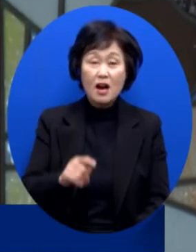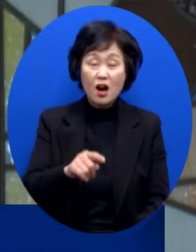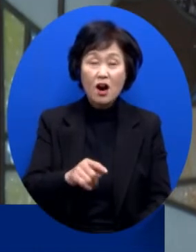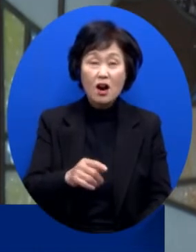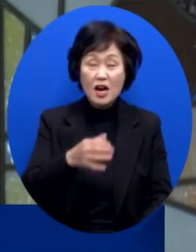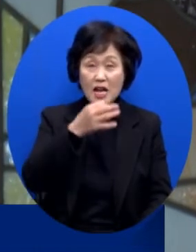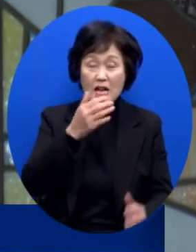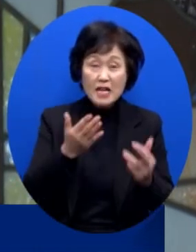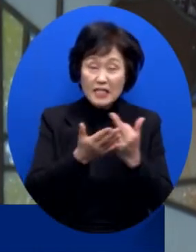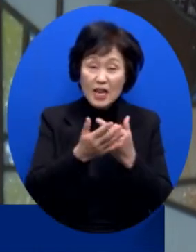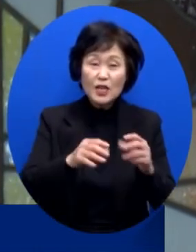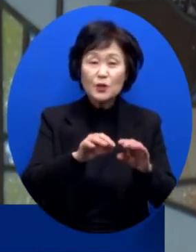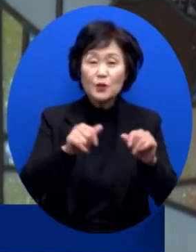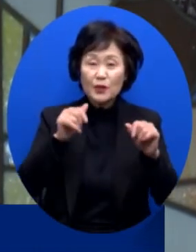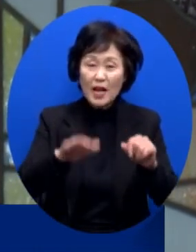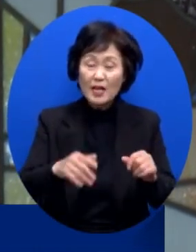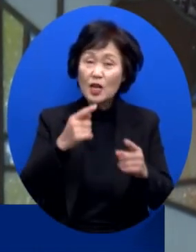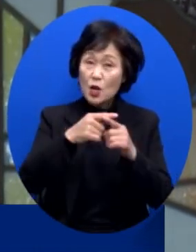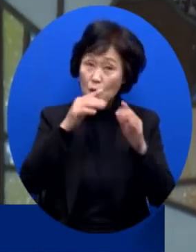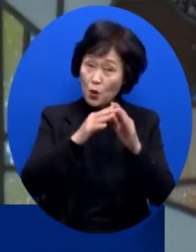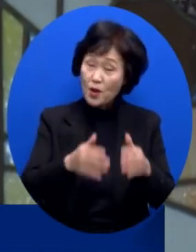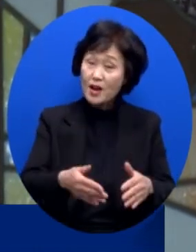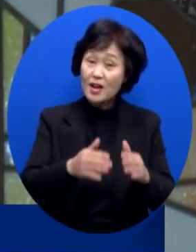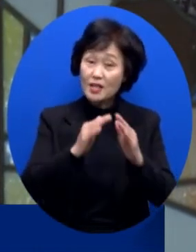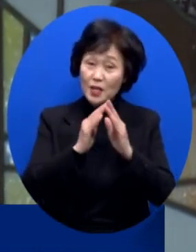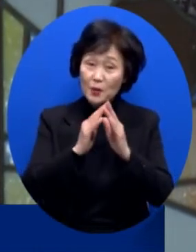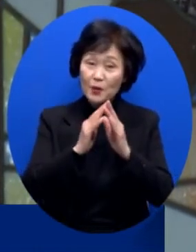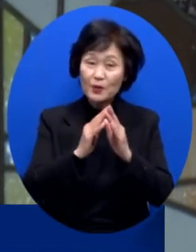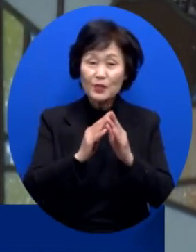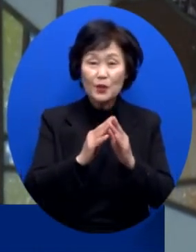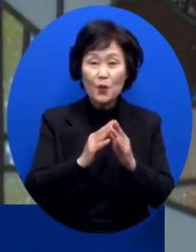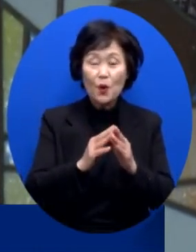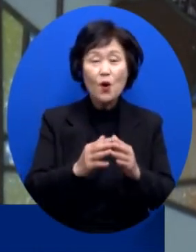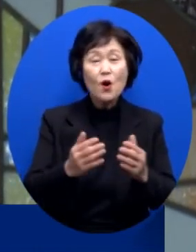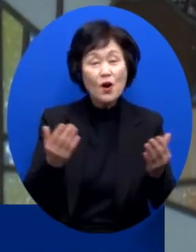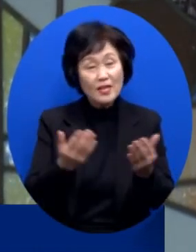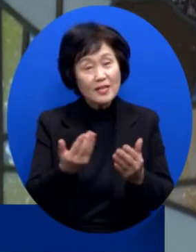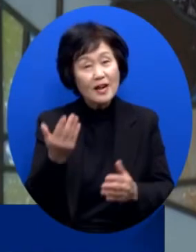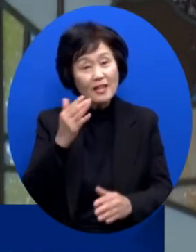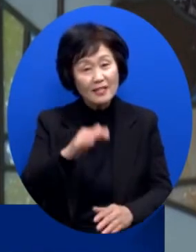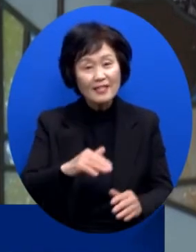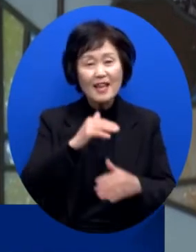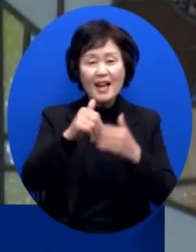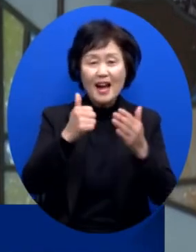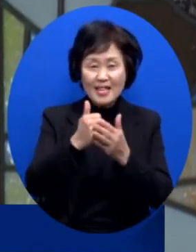노자 이거 를 통해서 으 역사 이것이죠